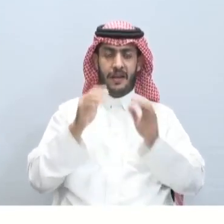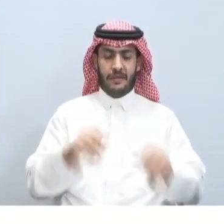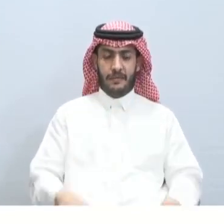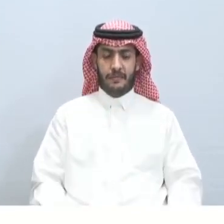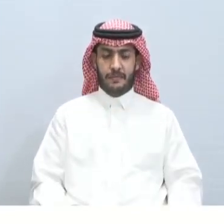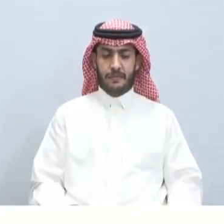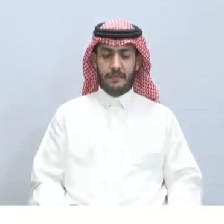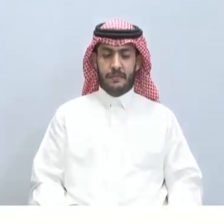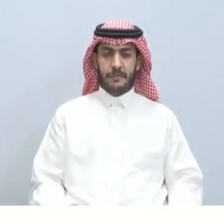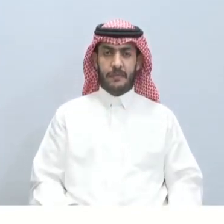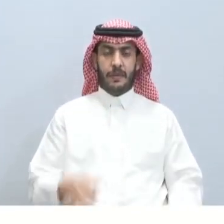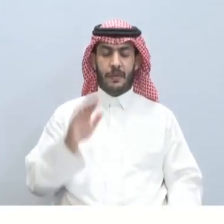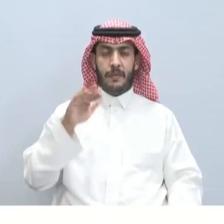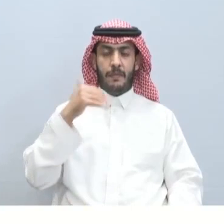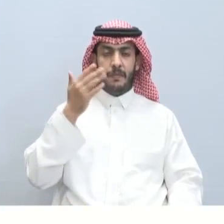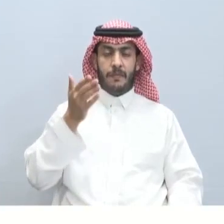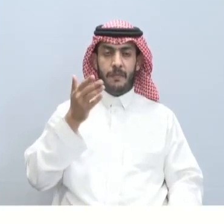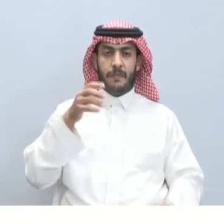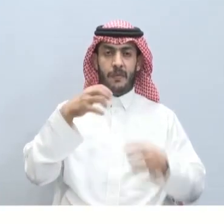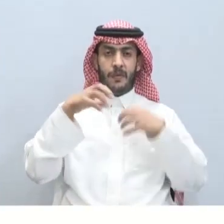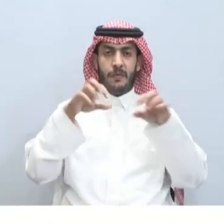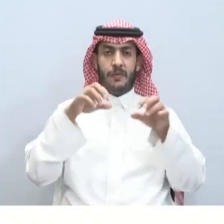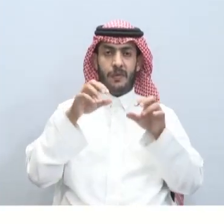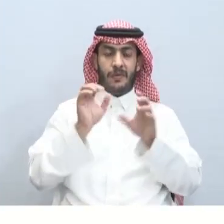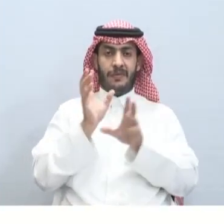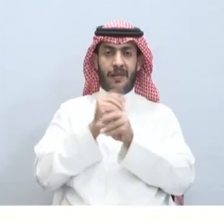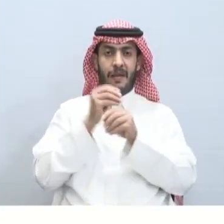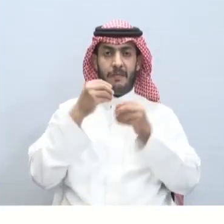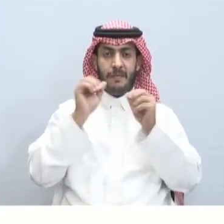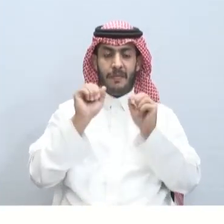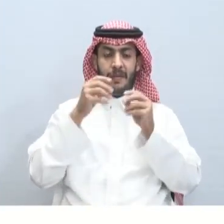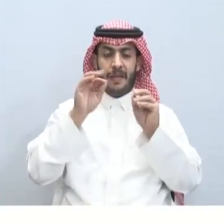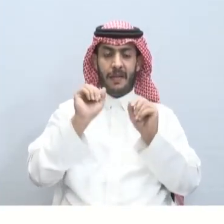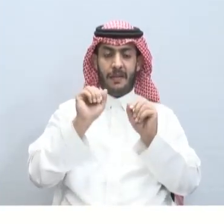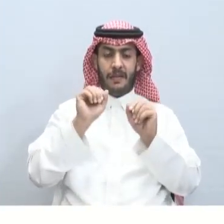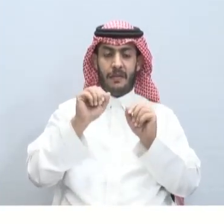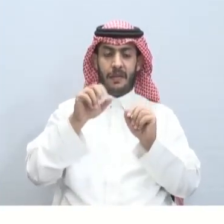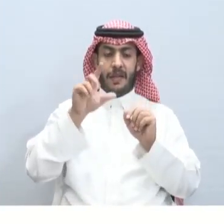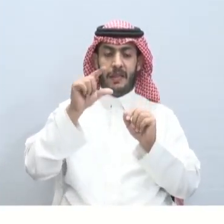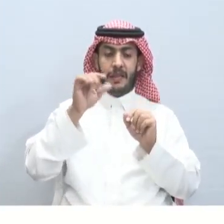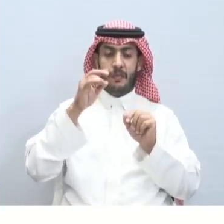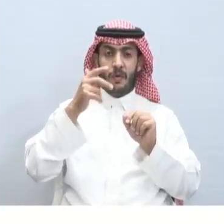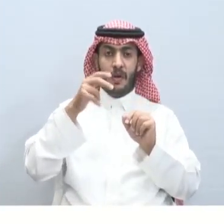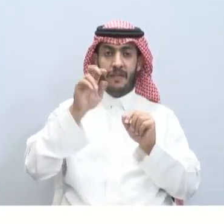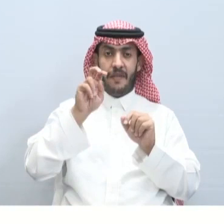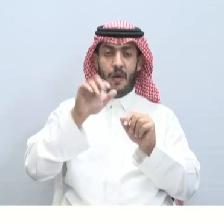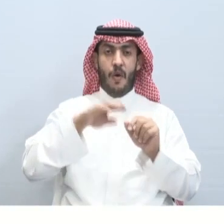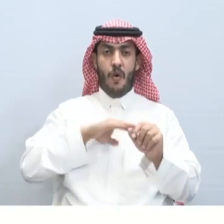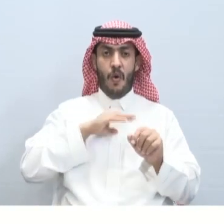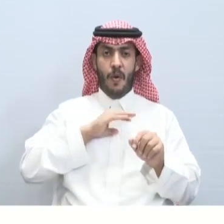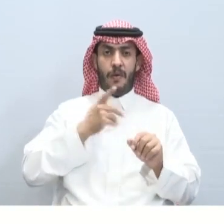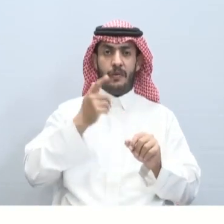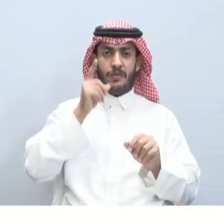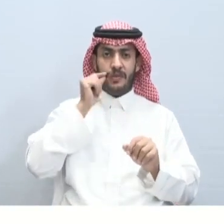غيرها بعد ذلك ذكرنا قد اقسم السوق بناء على الخصائص الديموغرافيه اذا على العمر على على